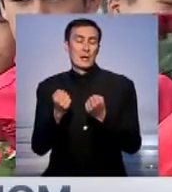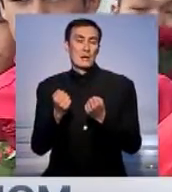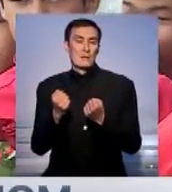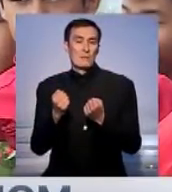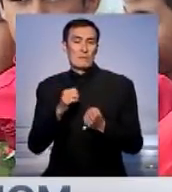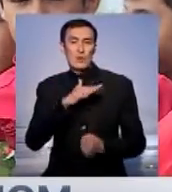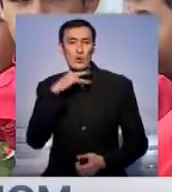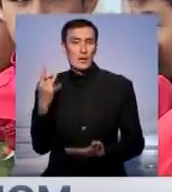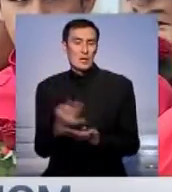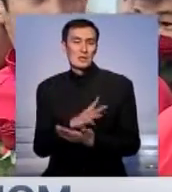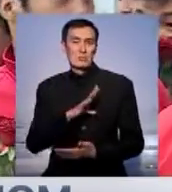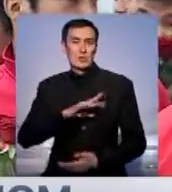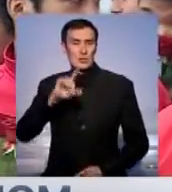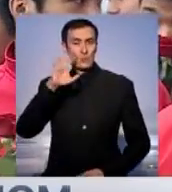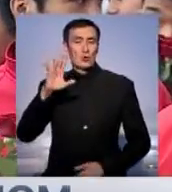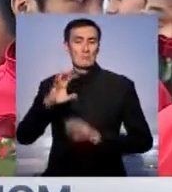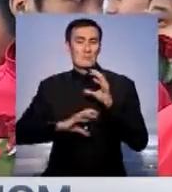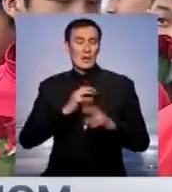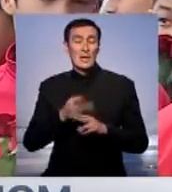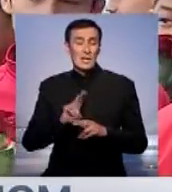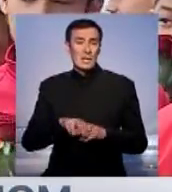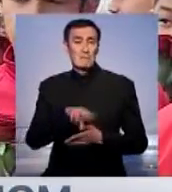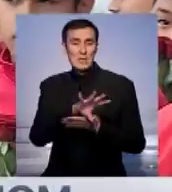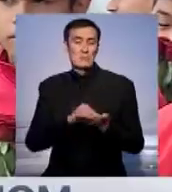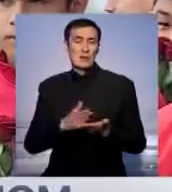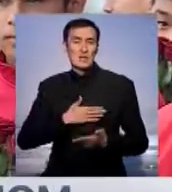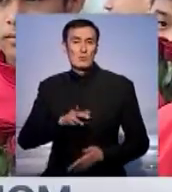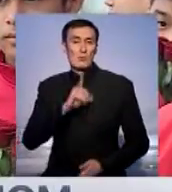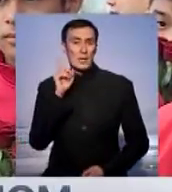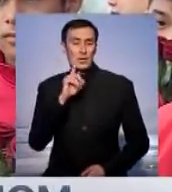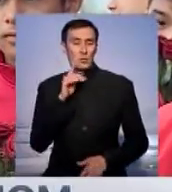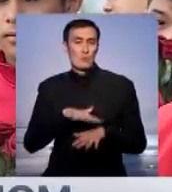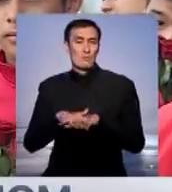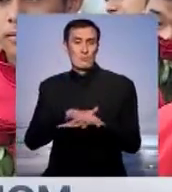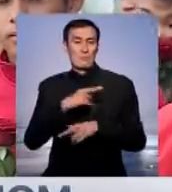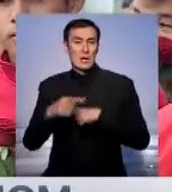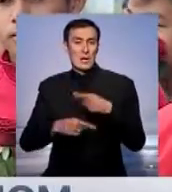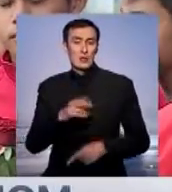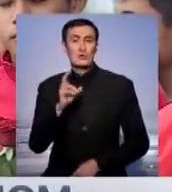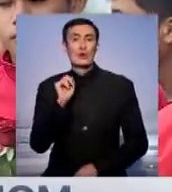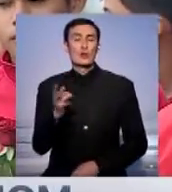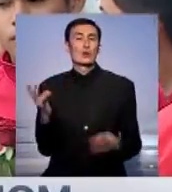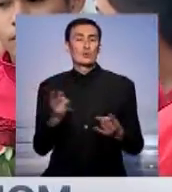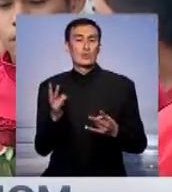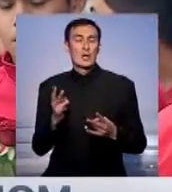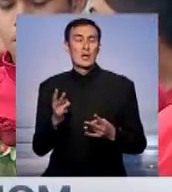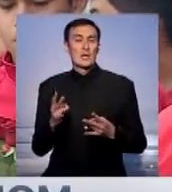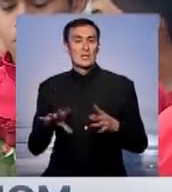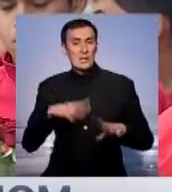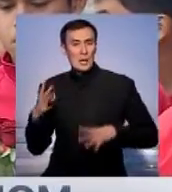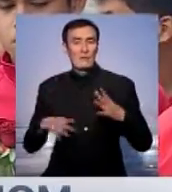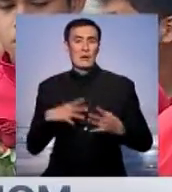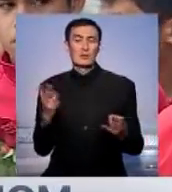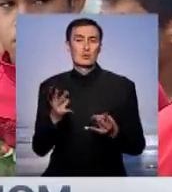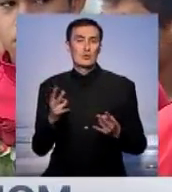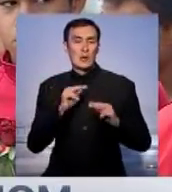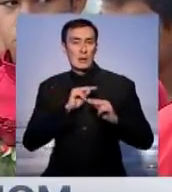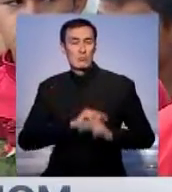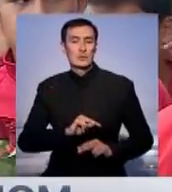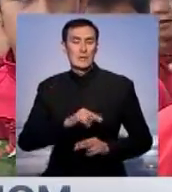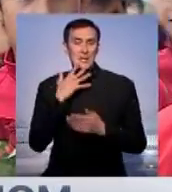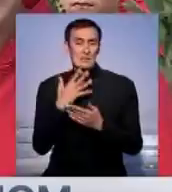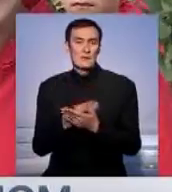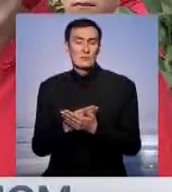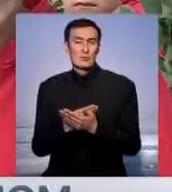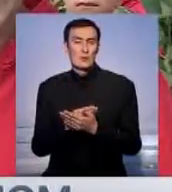Неоднократный чемпион мира. Это пример всему нашему подрастающему поколению, как нужно тренироваться, как нужно выкладываться, как нужно отдаваться